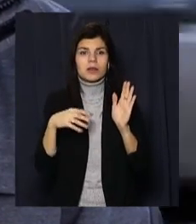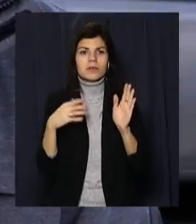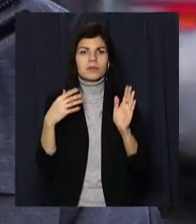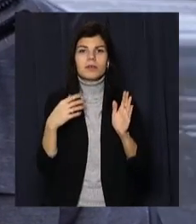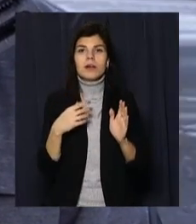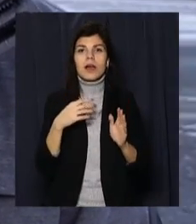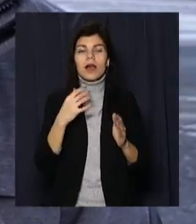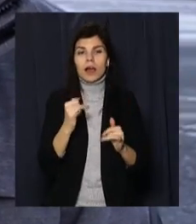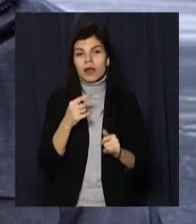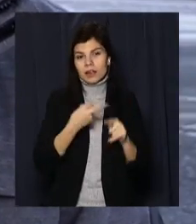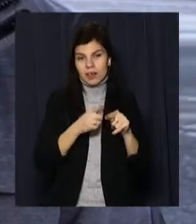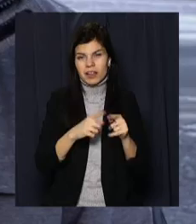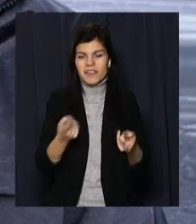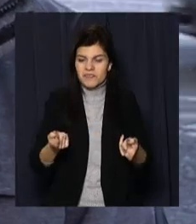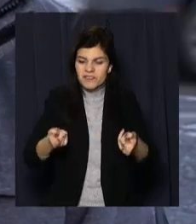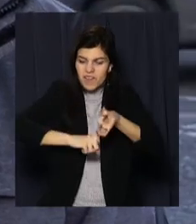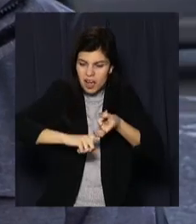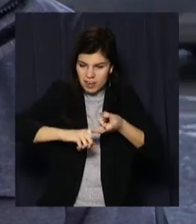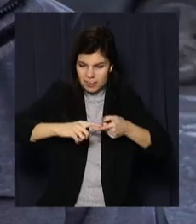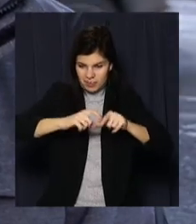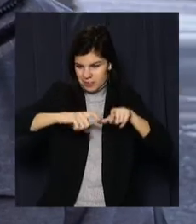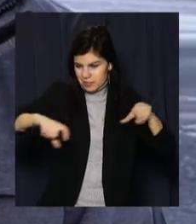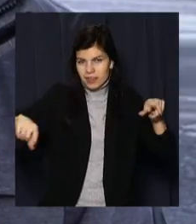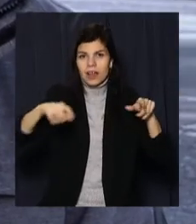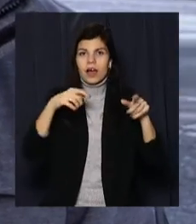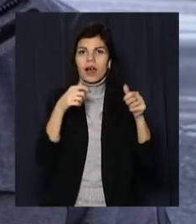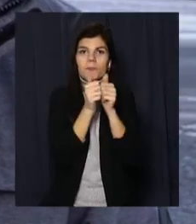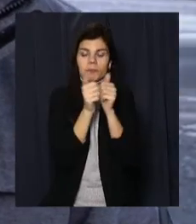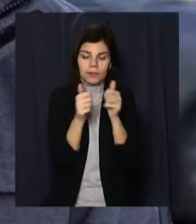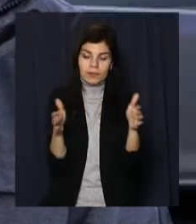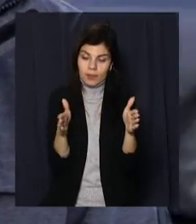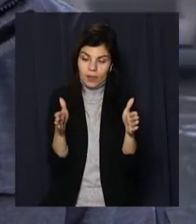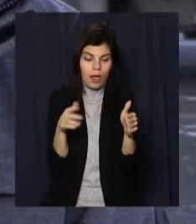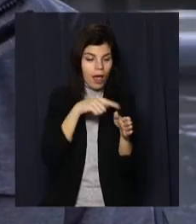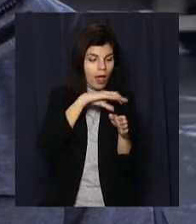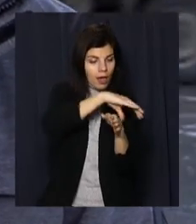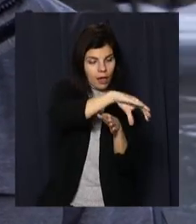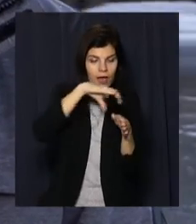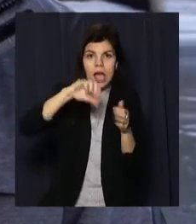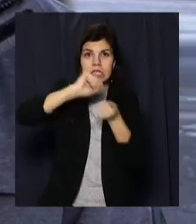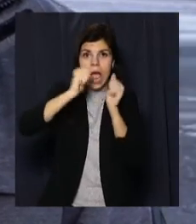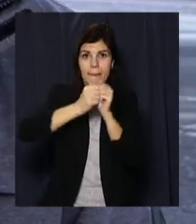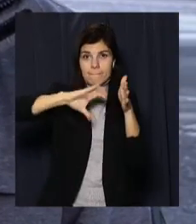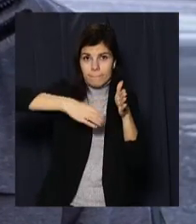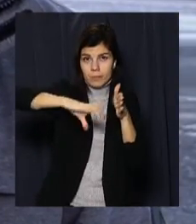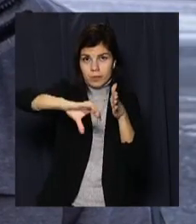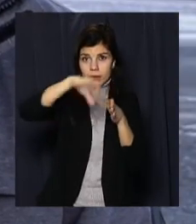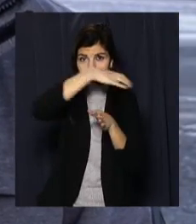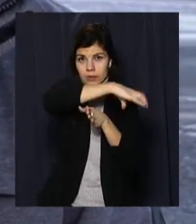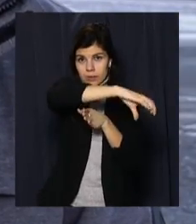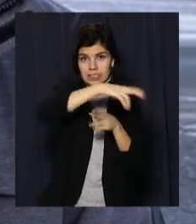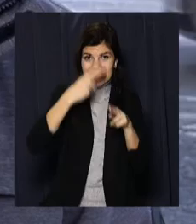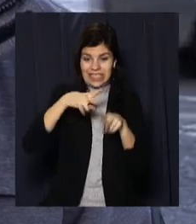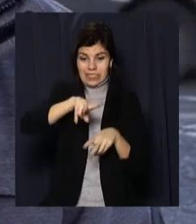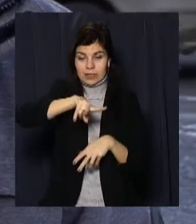также остальное это примыкание. Межпутное пространство было уложено камнем. И вот сегодня